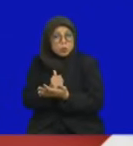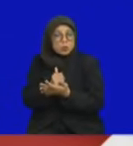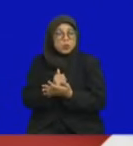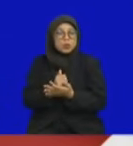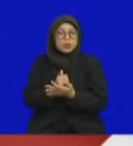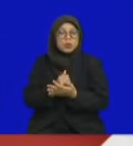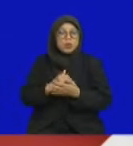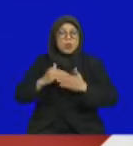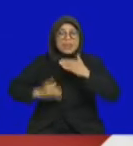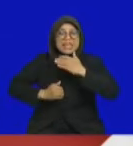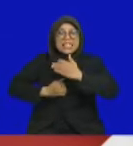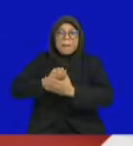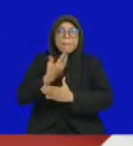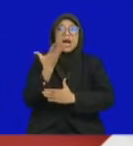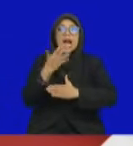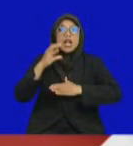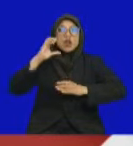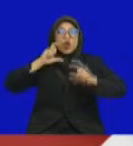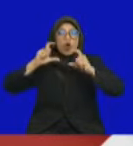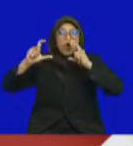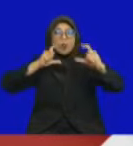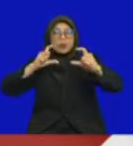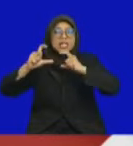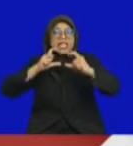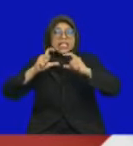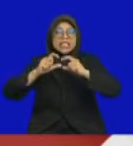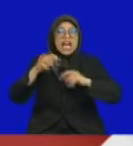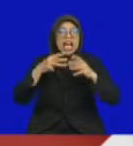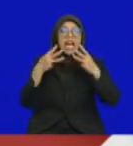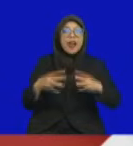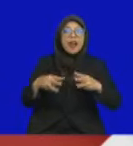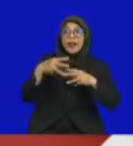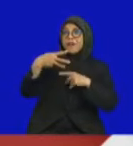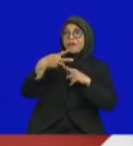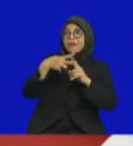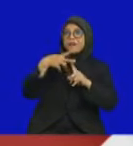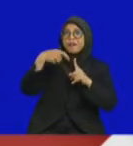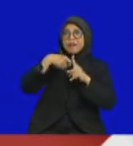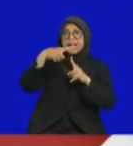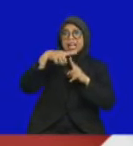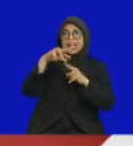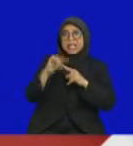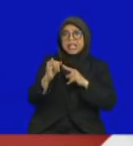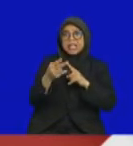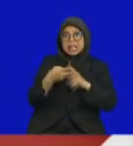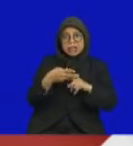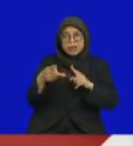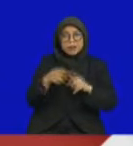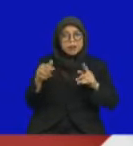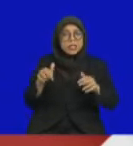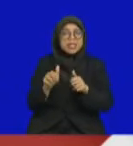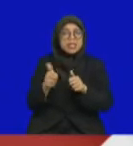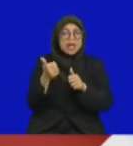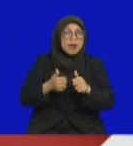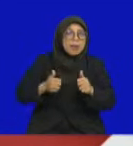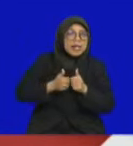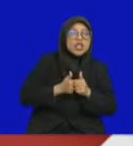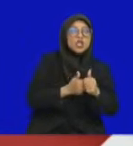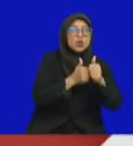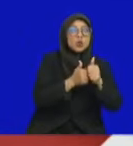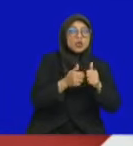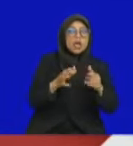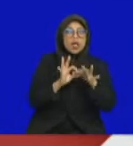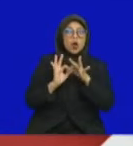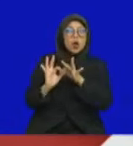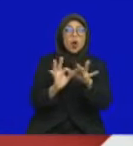komunikasi yang efektif dan juga sebuah kepemimpinan yang transformatif sehingga kita bisa melibatkan kita bisa mengajak dan bisa melakukan